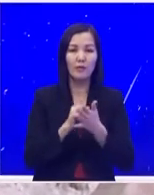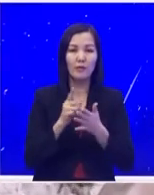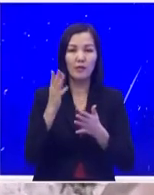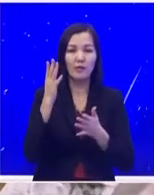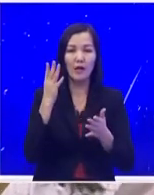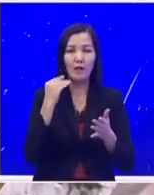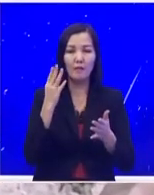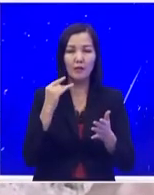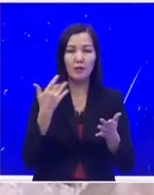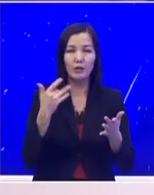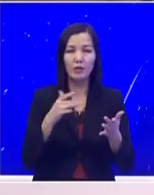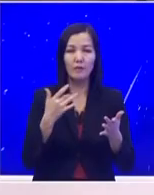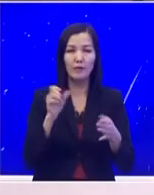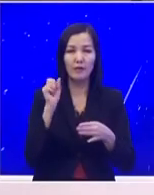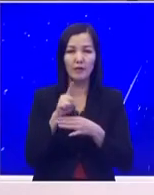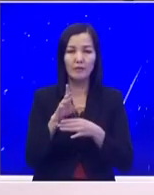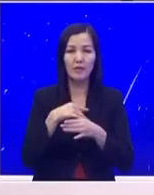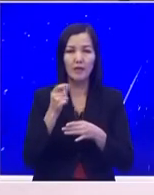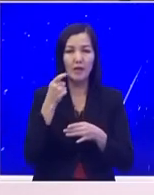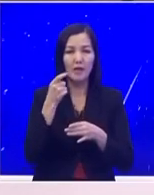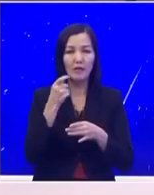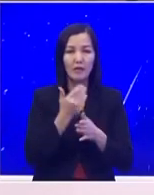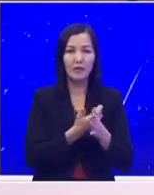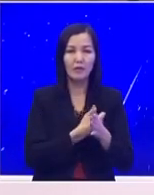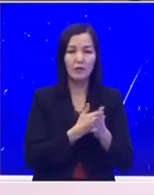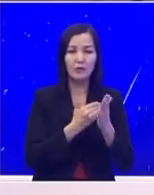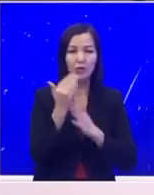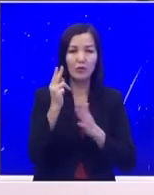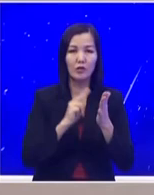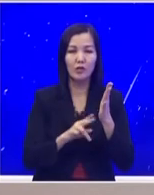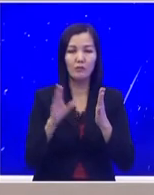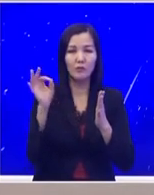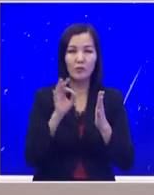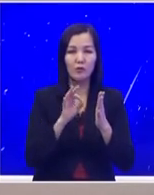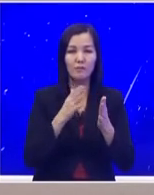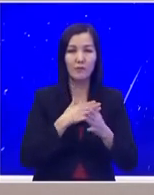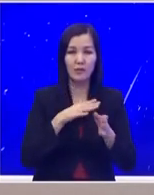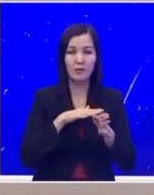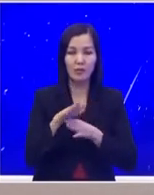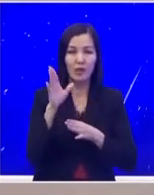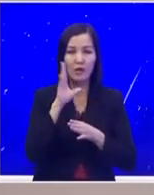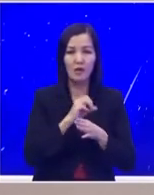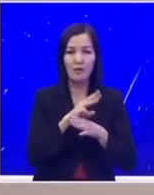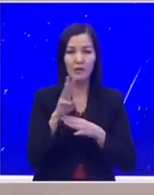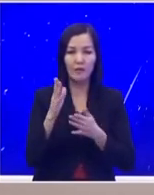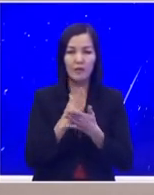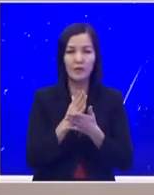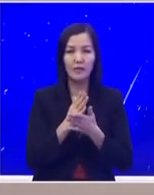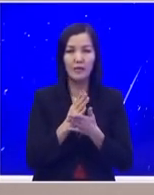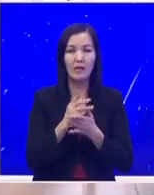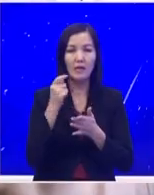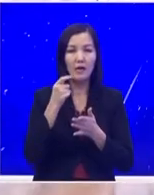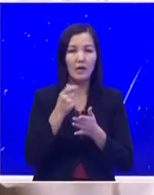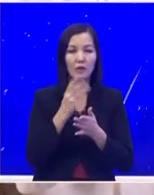Жамбыл облыстарына артылды. Тәтті өнімге деген сұраныстың 70%-ын біздің өңір жабады. Бүгінгі күні елде қант өндірісімен 3